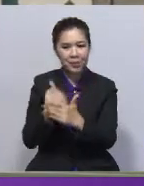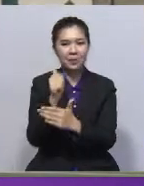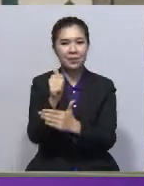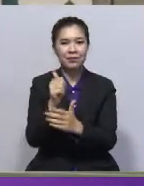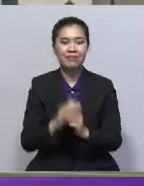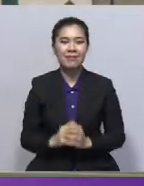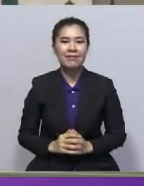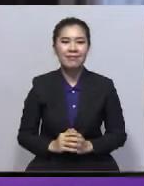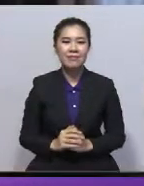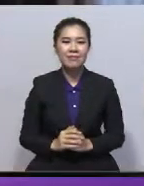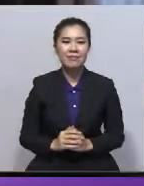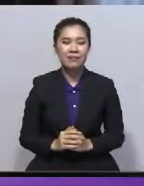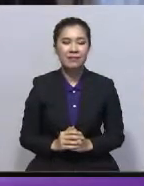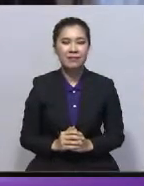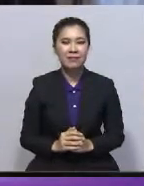จครับ